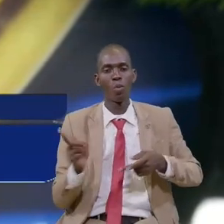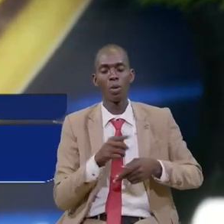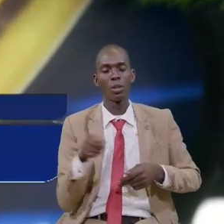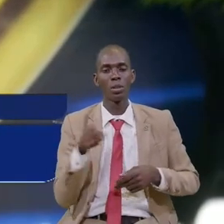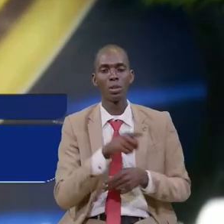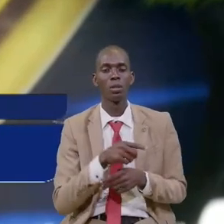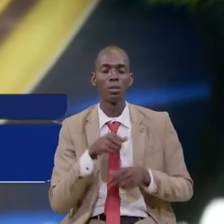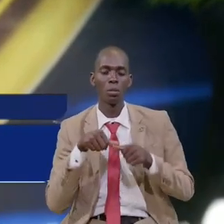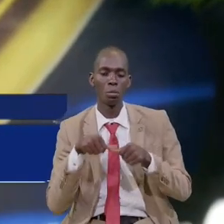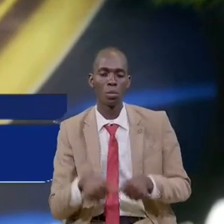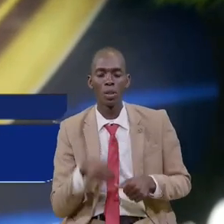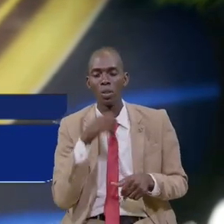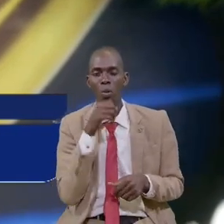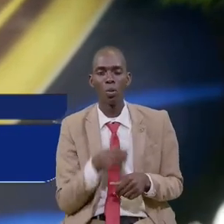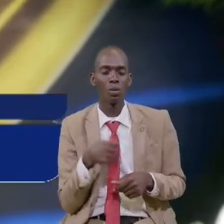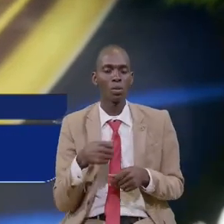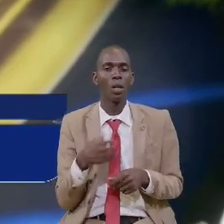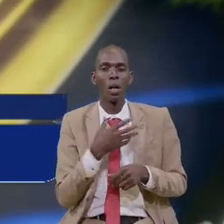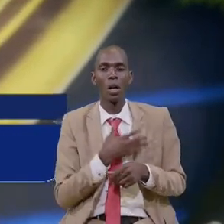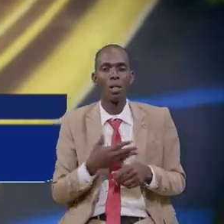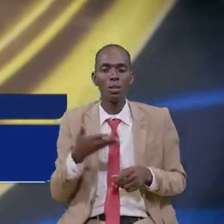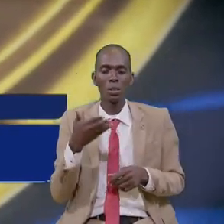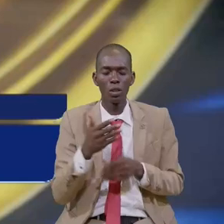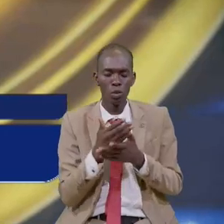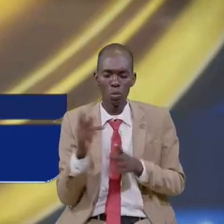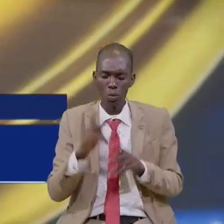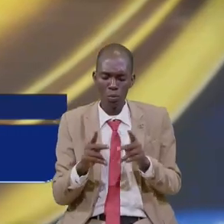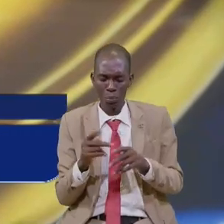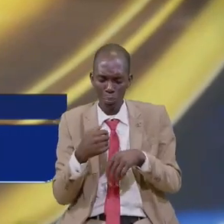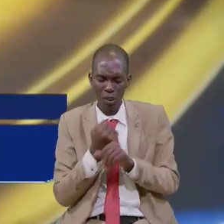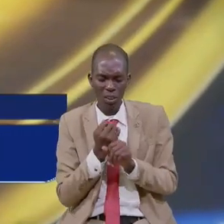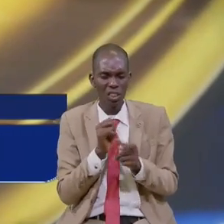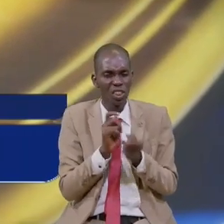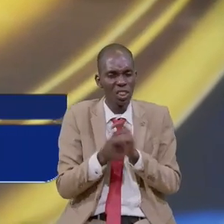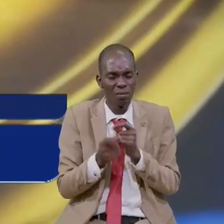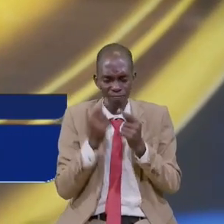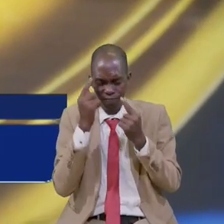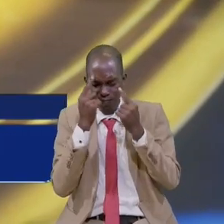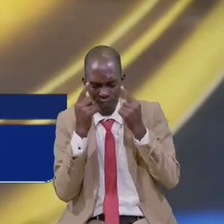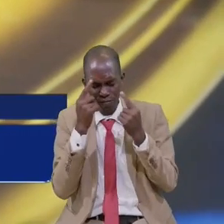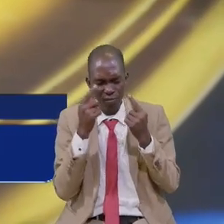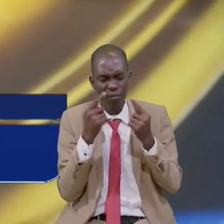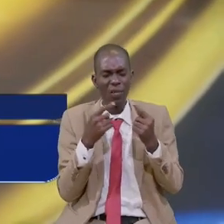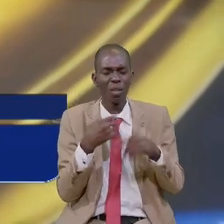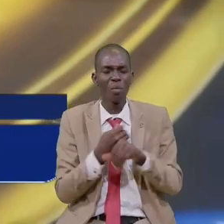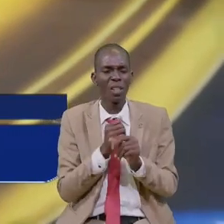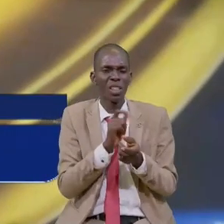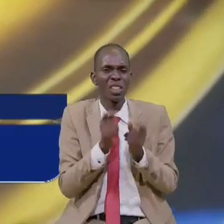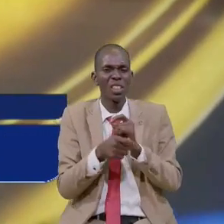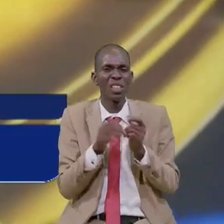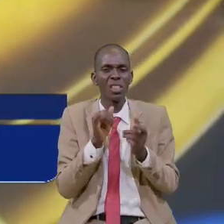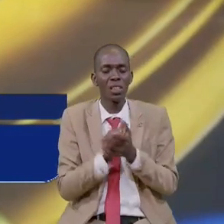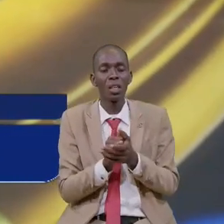Ensuite, certaines personnes cherchant le changement ont apporté le changement sur cet océan, cette